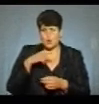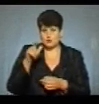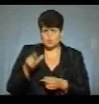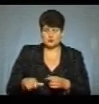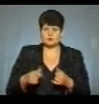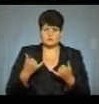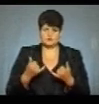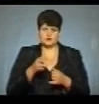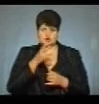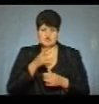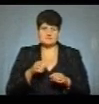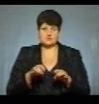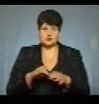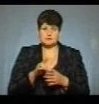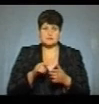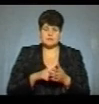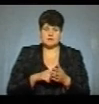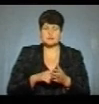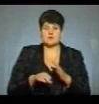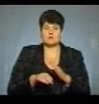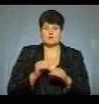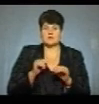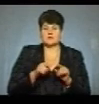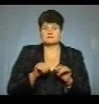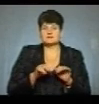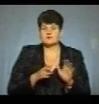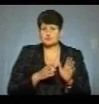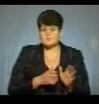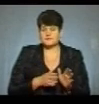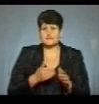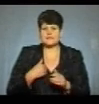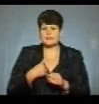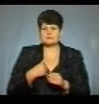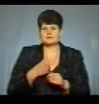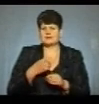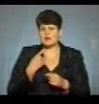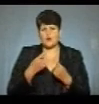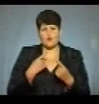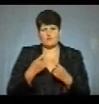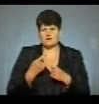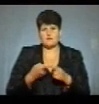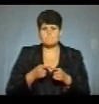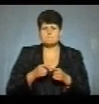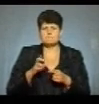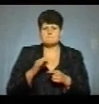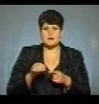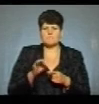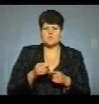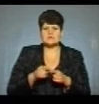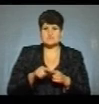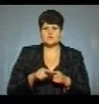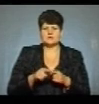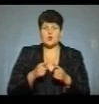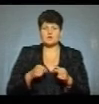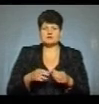даний час вирішують це питання про обрання їм запобіжного заходу. Я не говорив би про те, що це організована злочинна група,